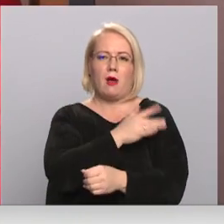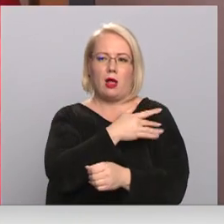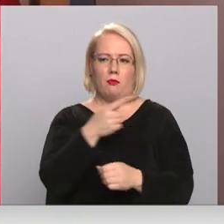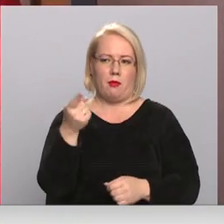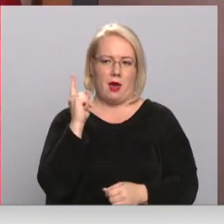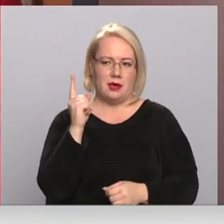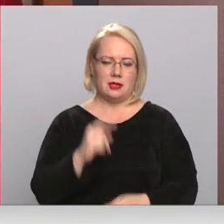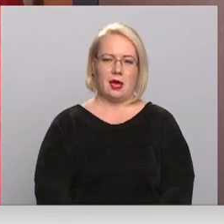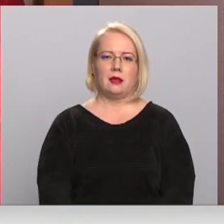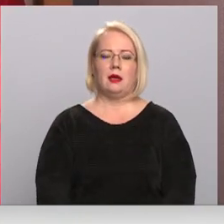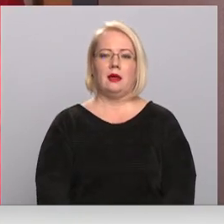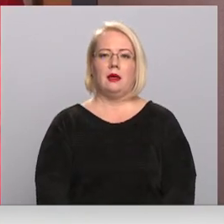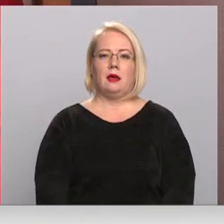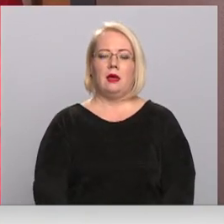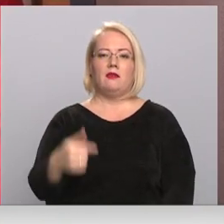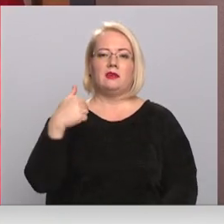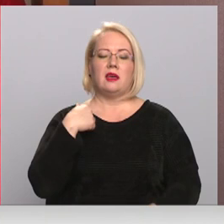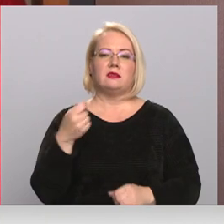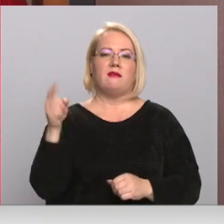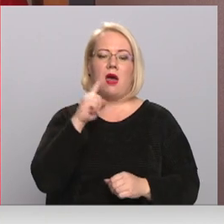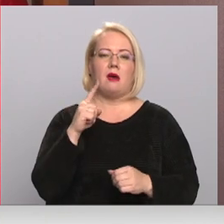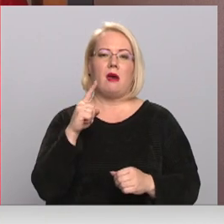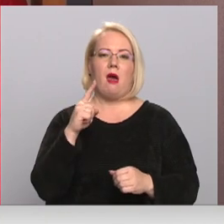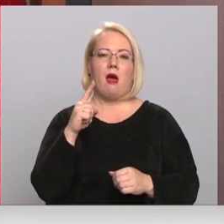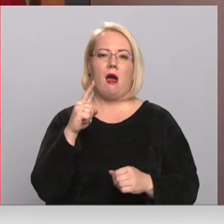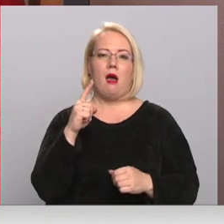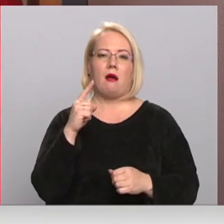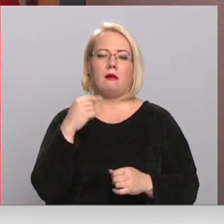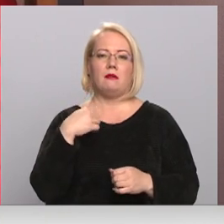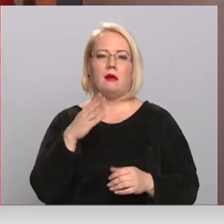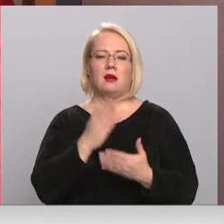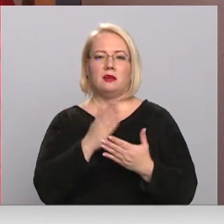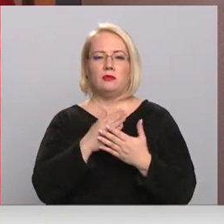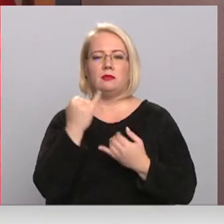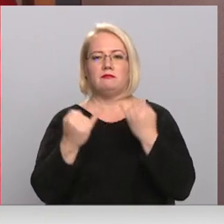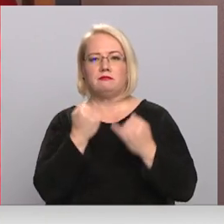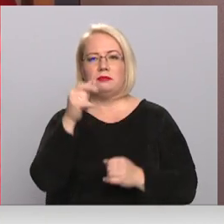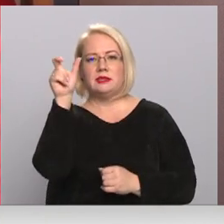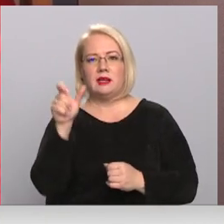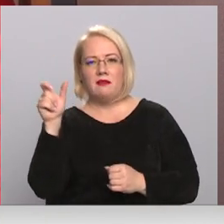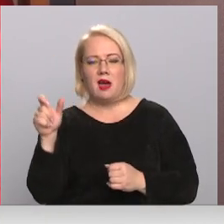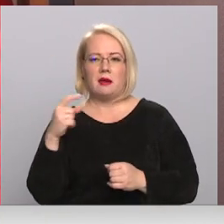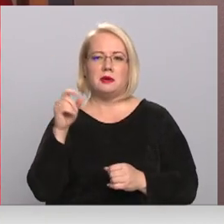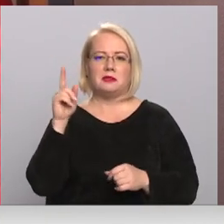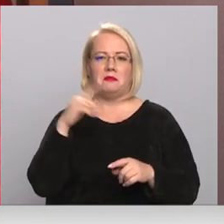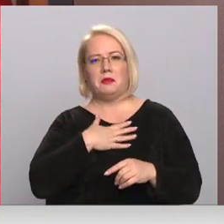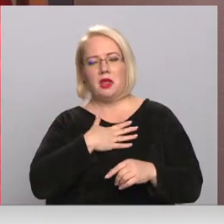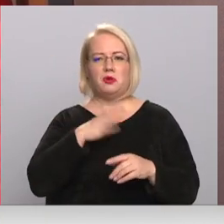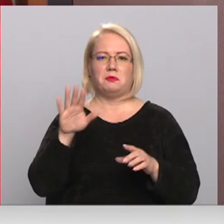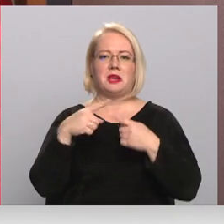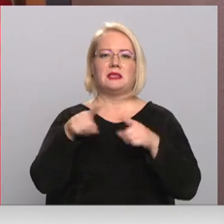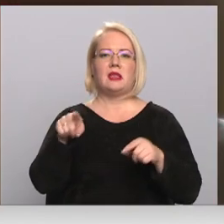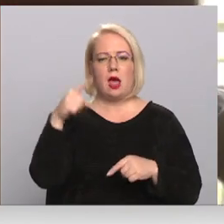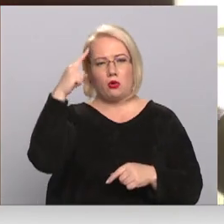protams, baidos par cilvēkiem, tāpēc, ka daudz slimo, kā tas viss beigsies, bet citādi, es domāju, mēs jau esam nedaudz sapratuši